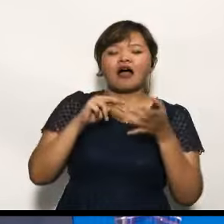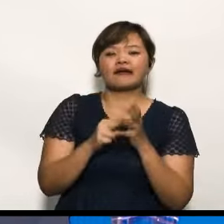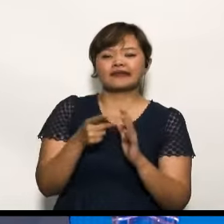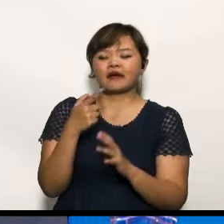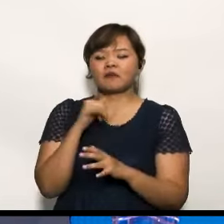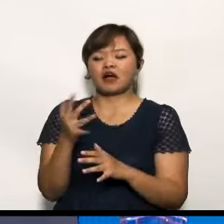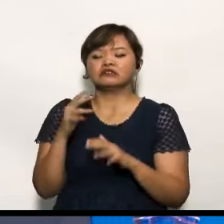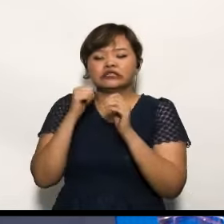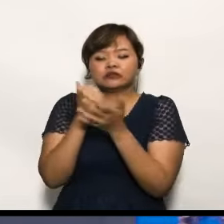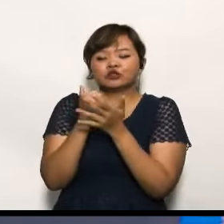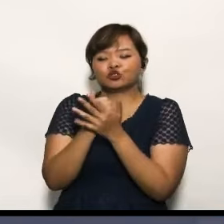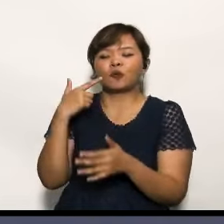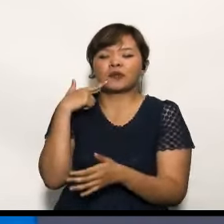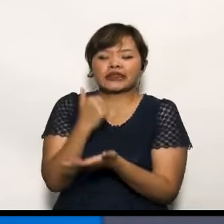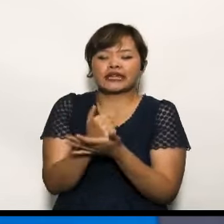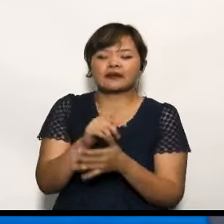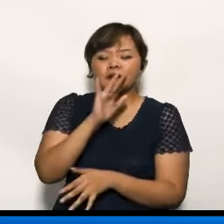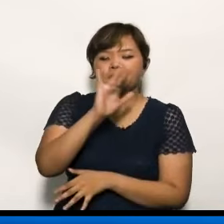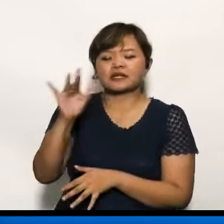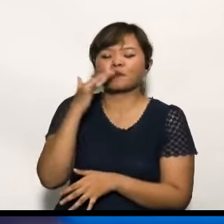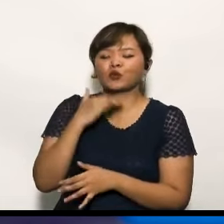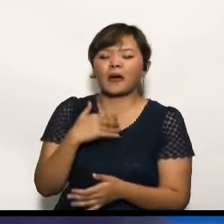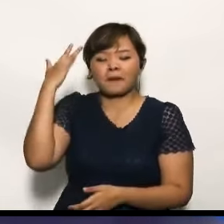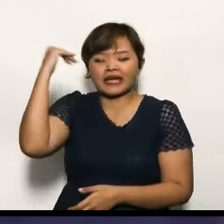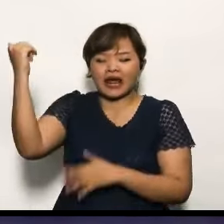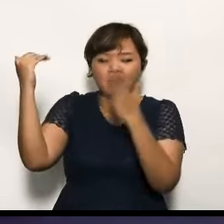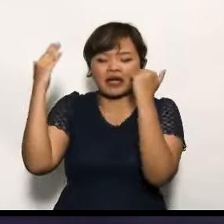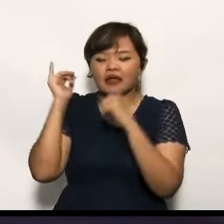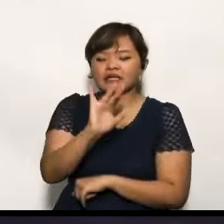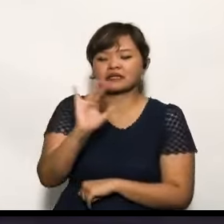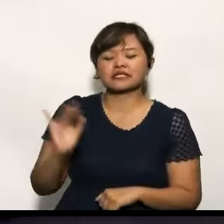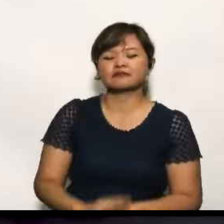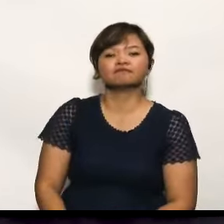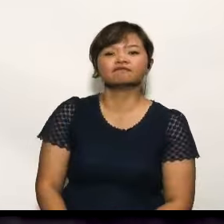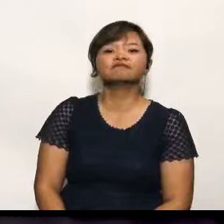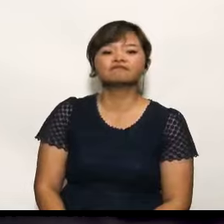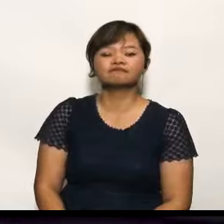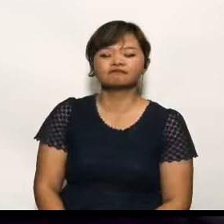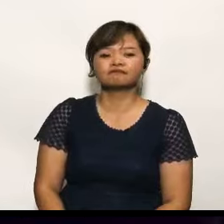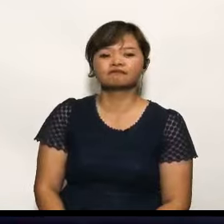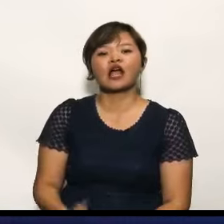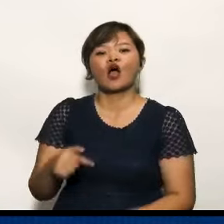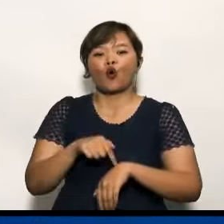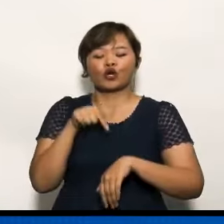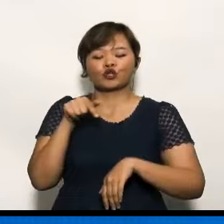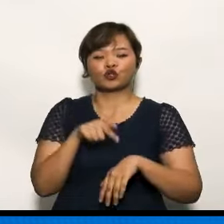masing-masing. Every brick matters. Saya mau mulai dengan satu cerita. Waktu itu